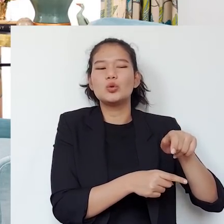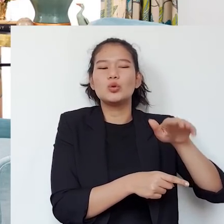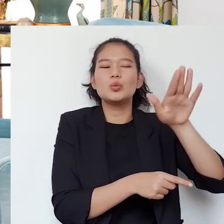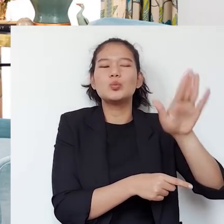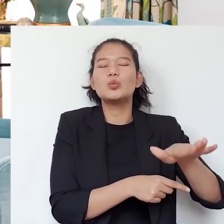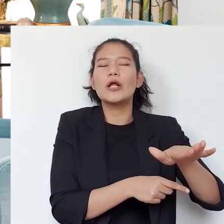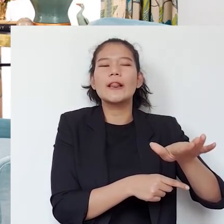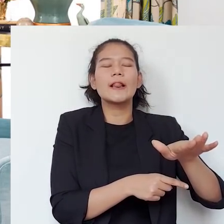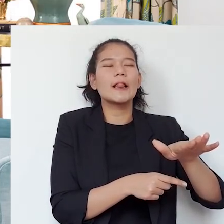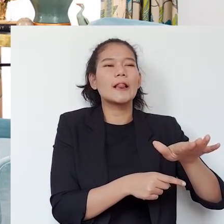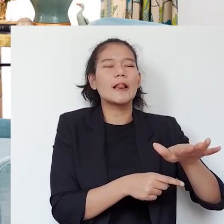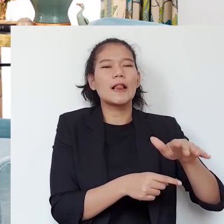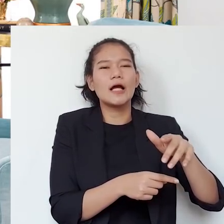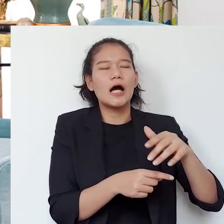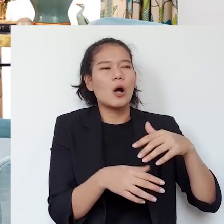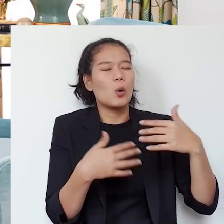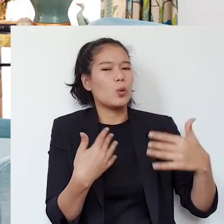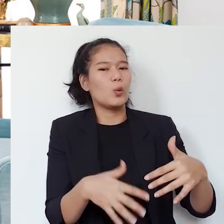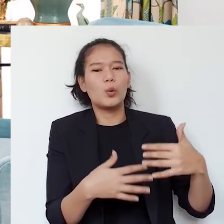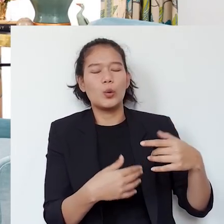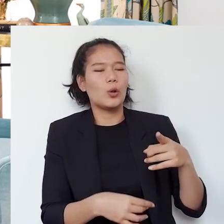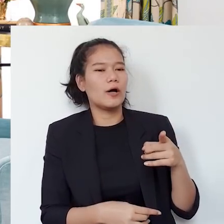yang wah.